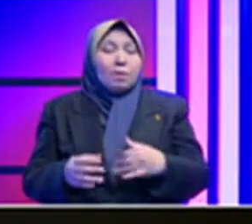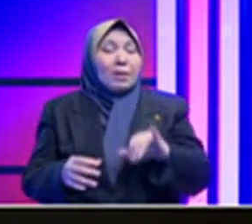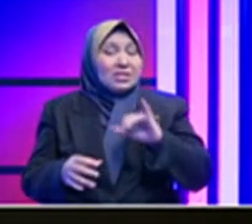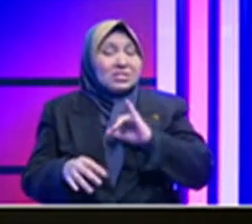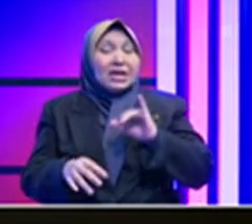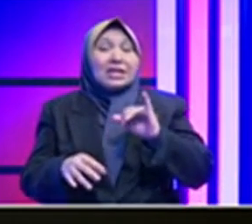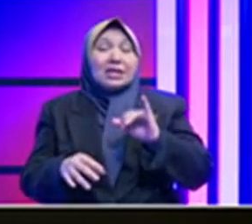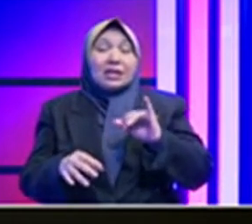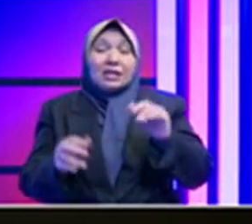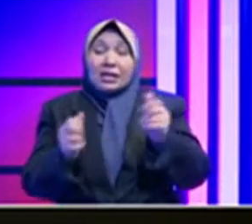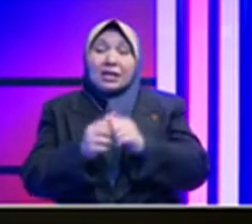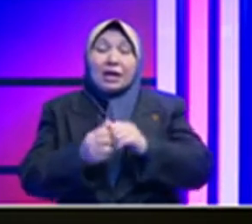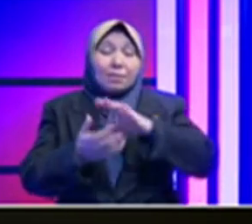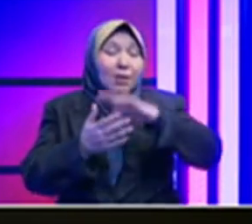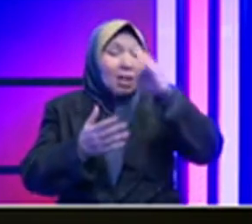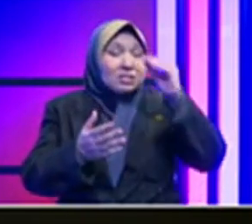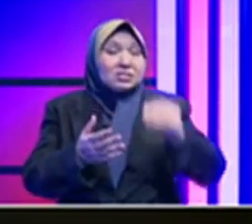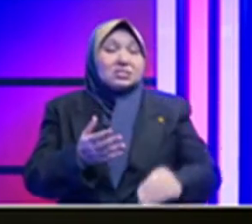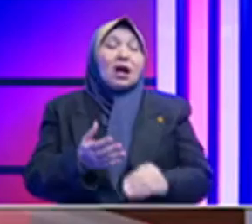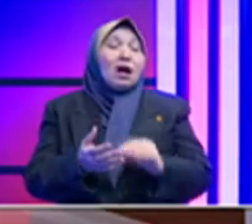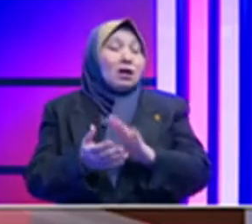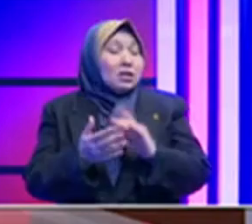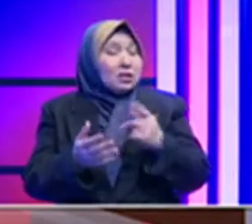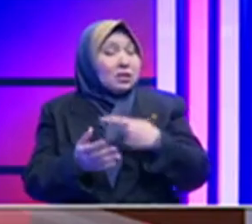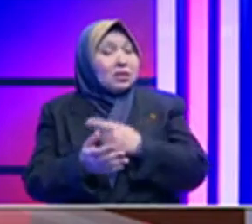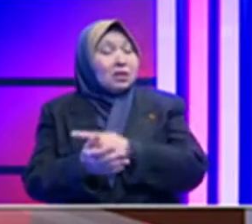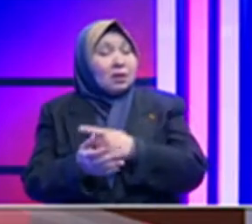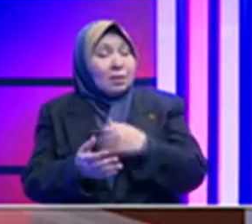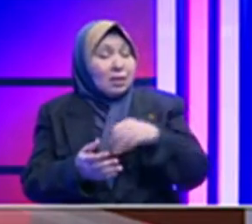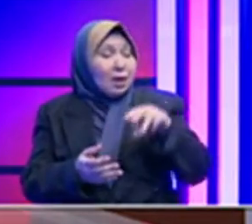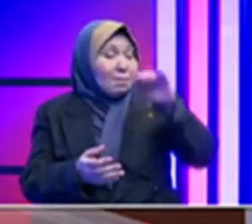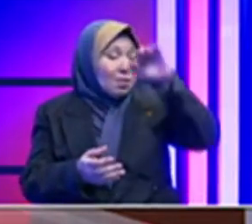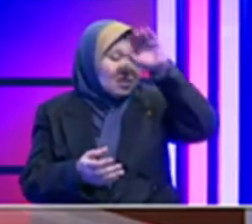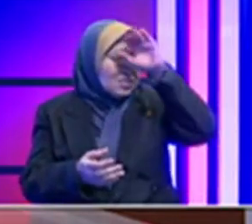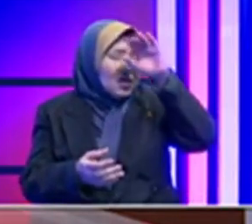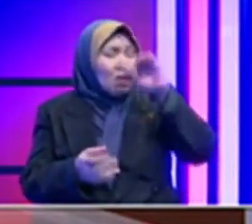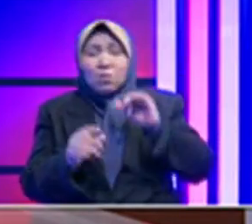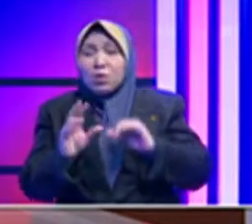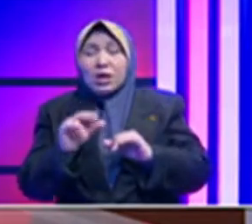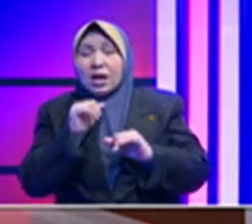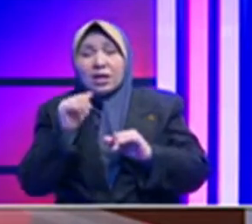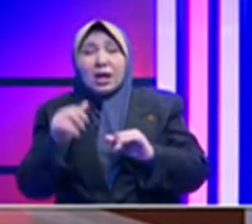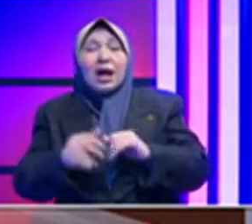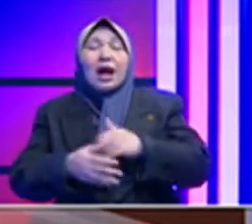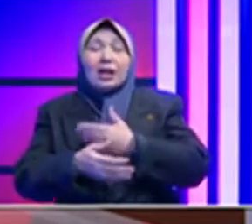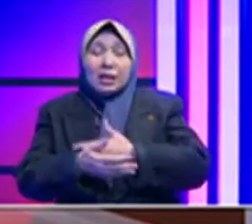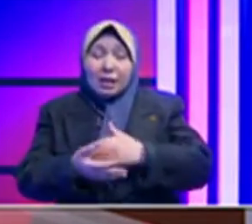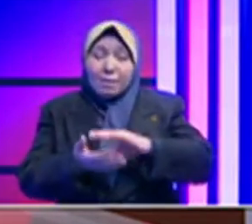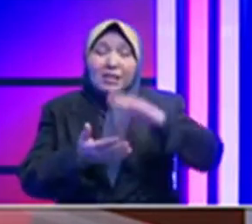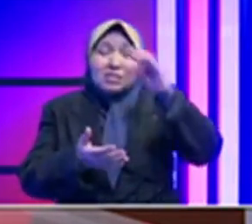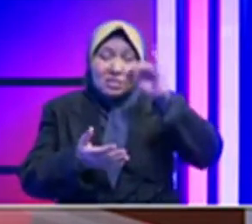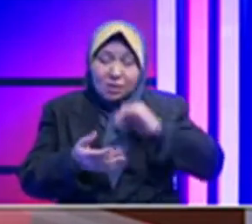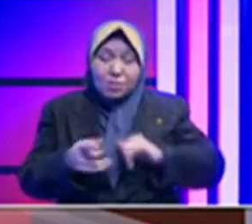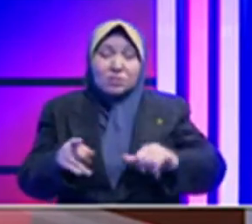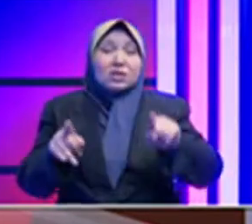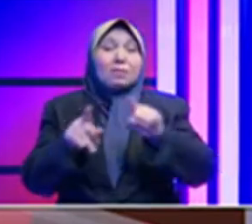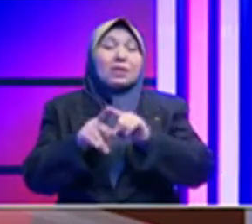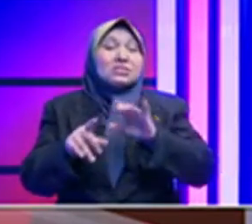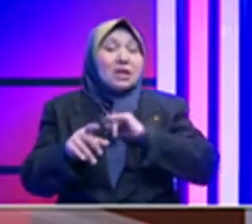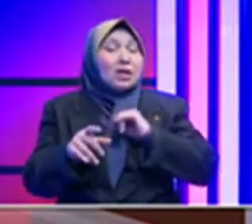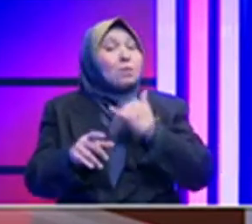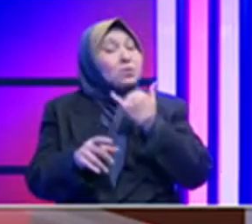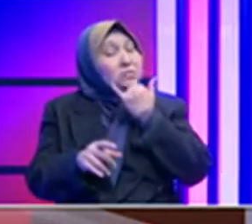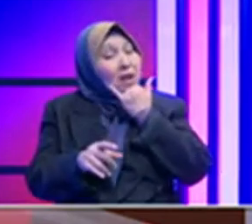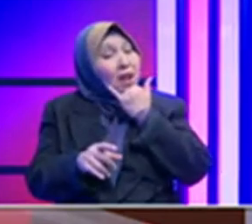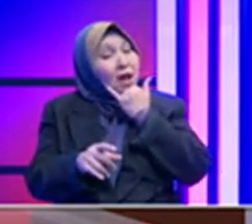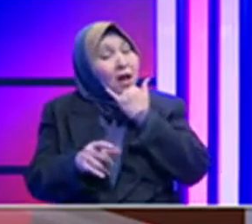alat itu dengan anak murid musically yang kita coba kita sudah guru Betul tak ya ada percaya pada sekali juga baca tengok saya pun